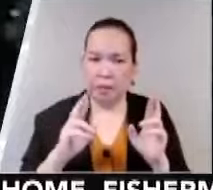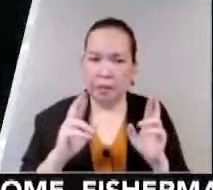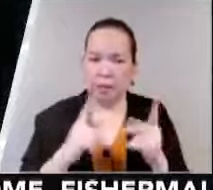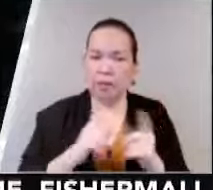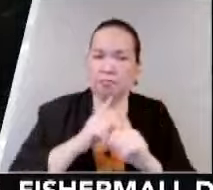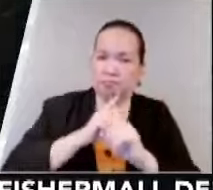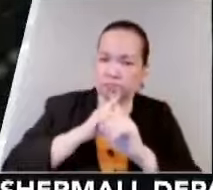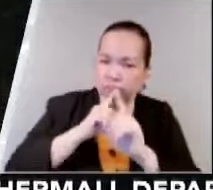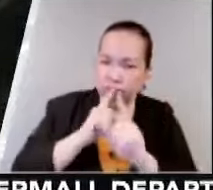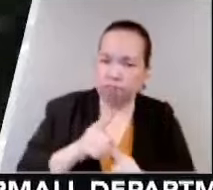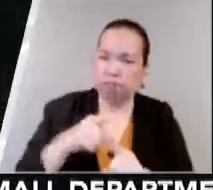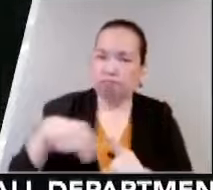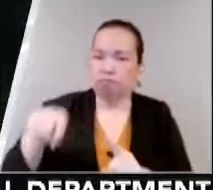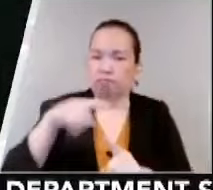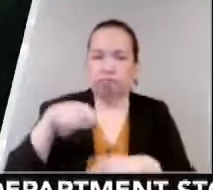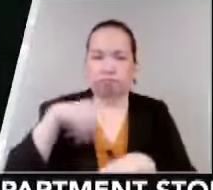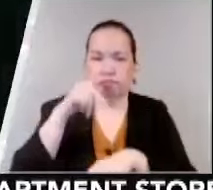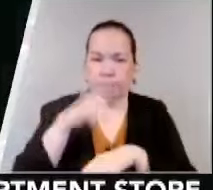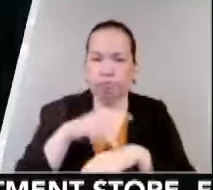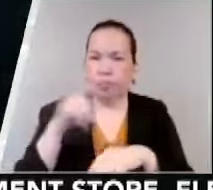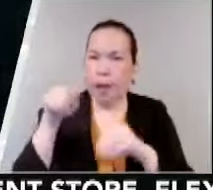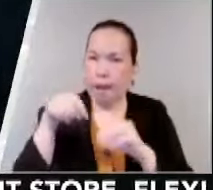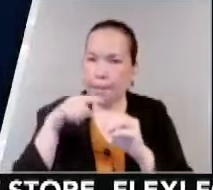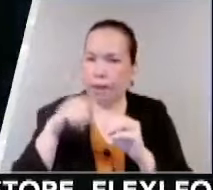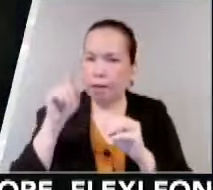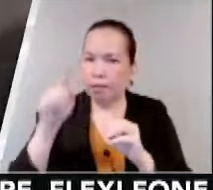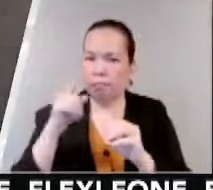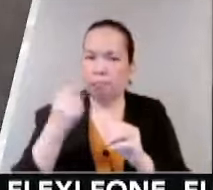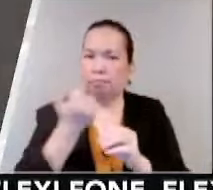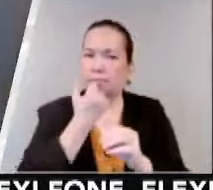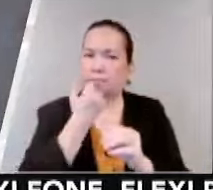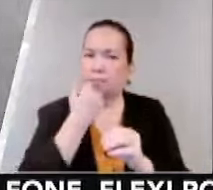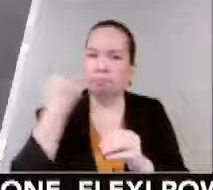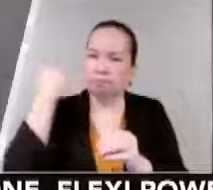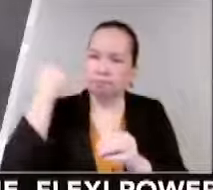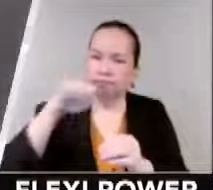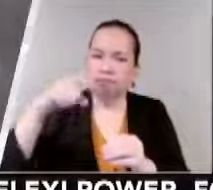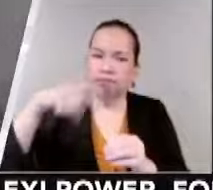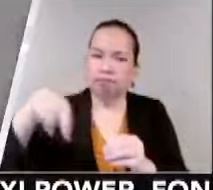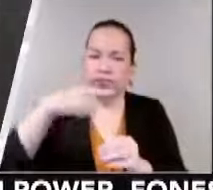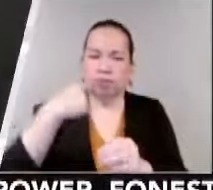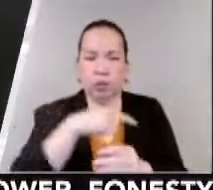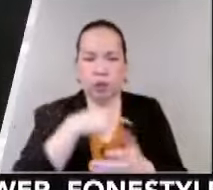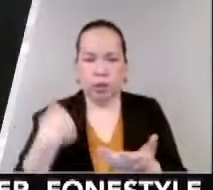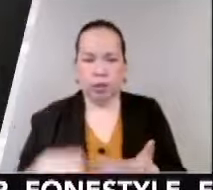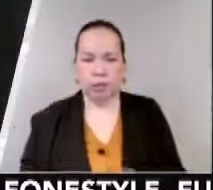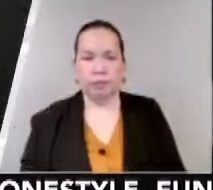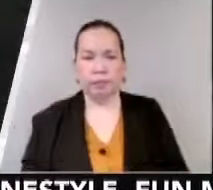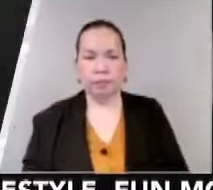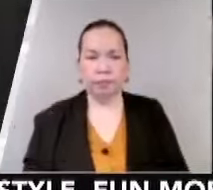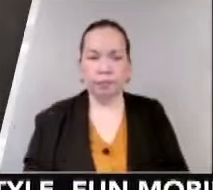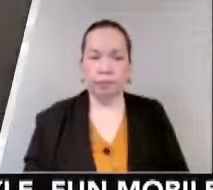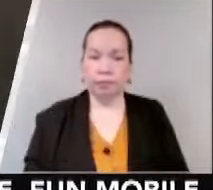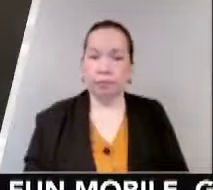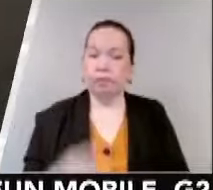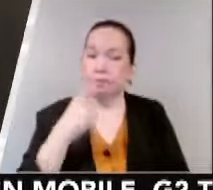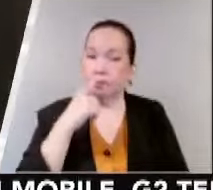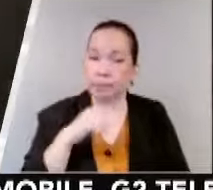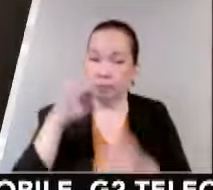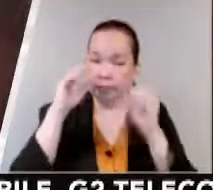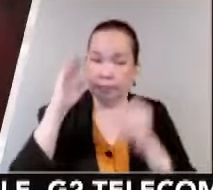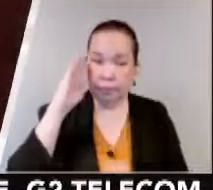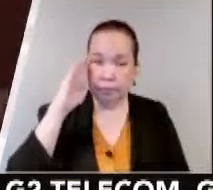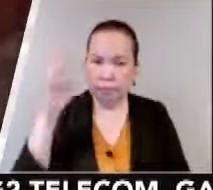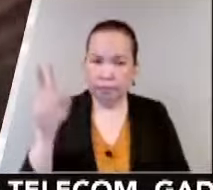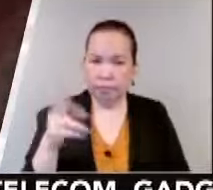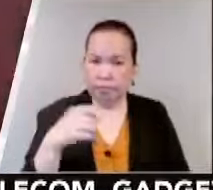Pilipinas sa aniyay illegal at delikadong pag-atake ng China. Sabi pa ng Pangulo, hindi naghahanap ng gulo